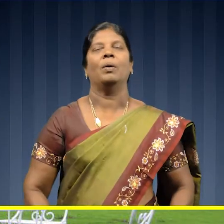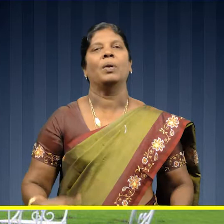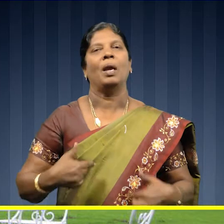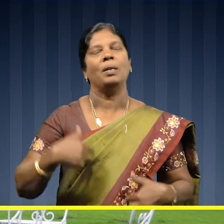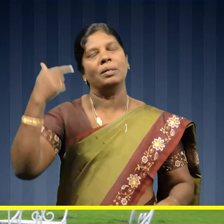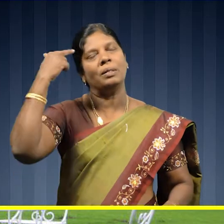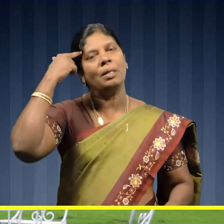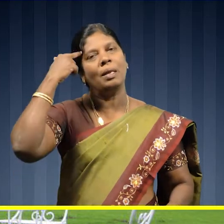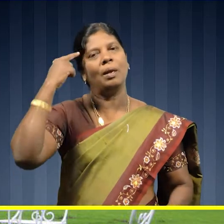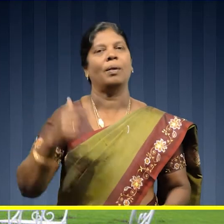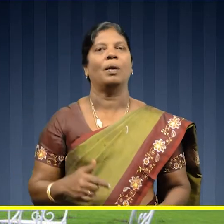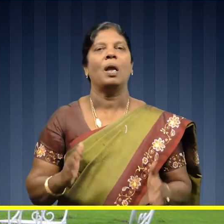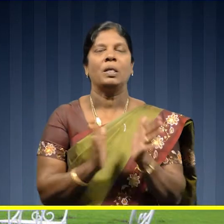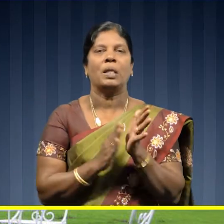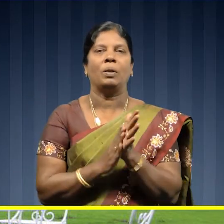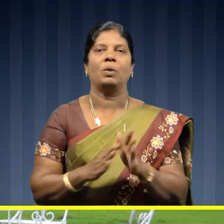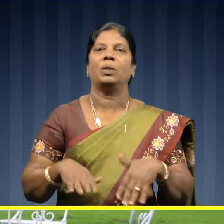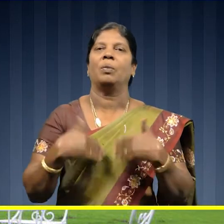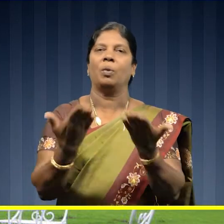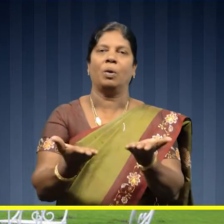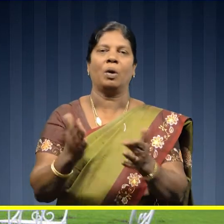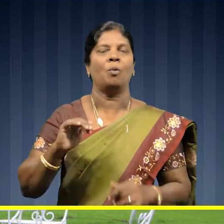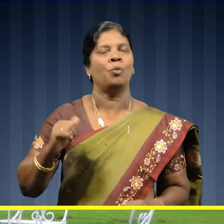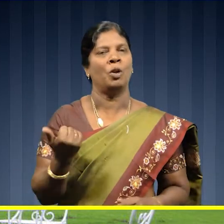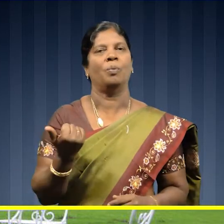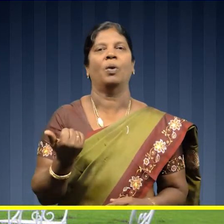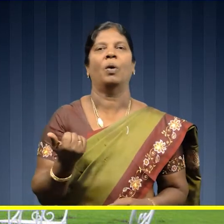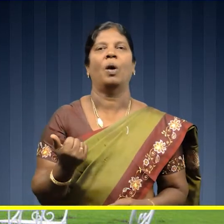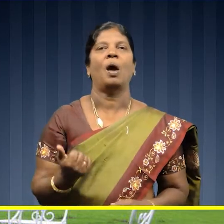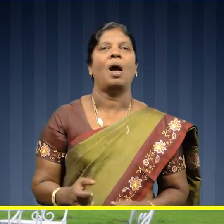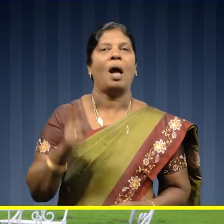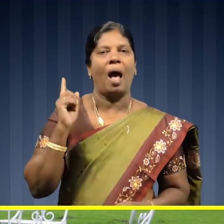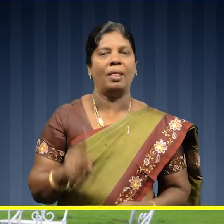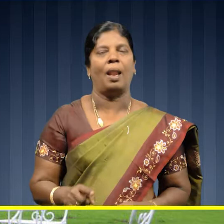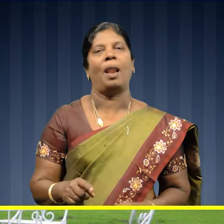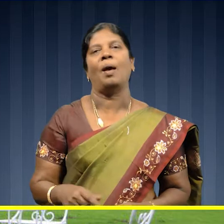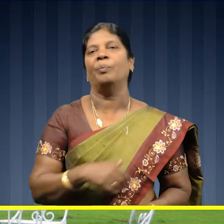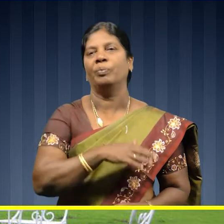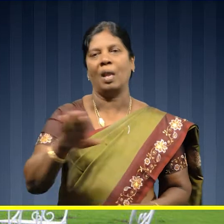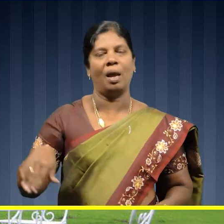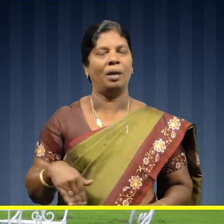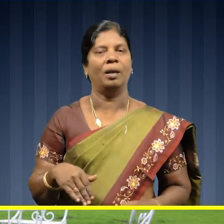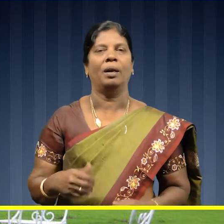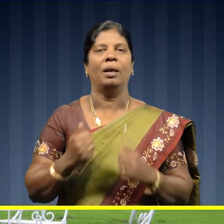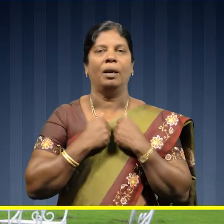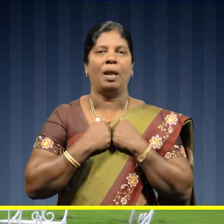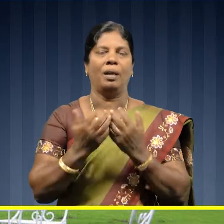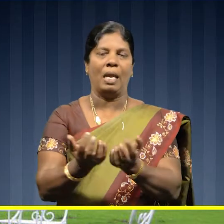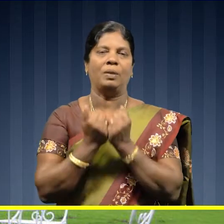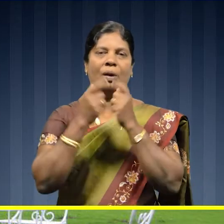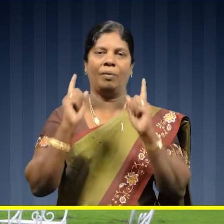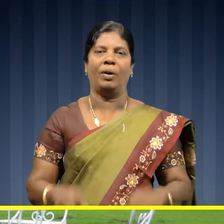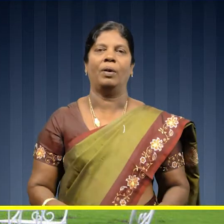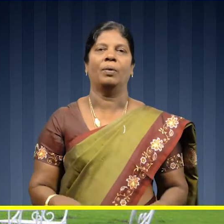உடம்பையும் என்னுடைய சிந்தனையையும் சந்தோஷப்படுத்தக்கூடிய காரியம் இதுவெல்லாம் இருக்கிறதோ, அதையெல்லாம் நான்